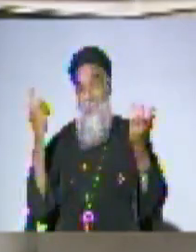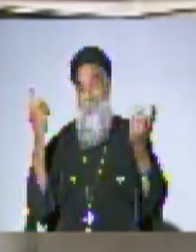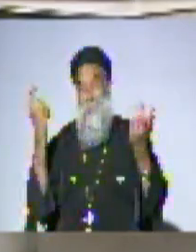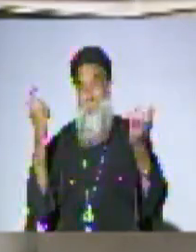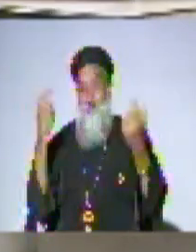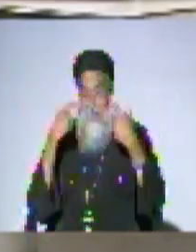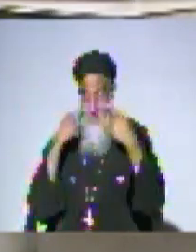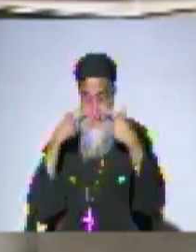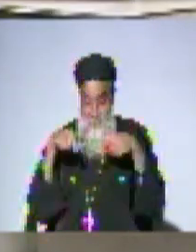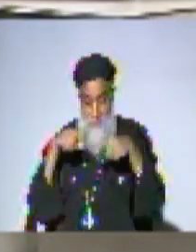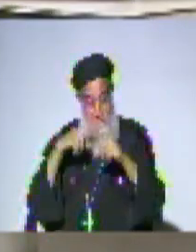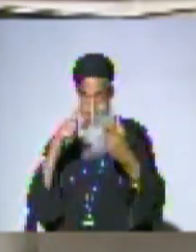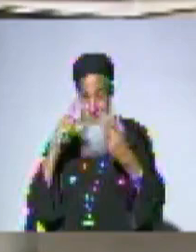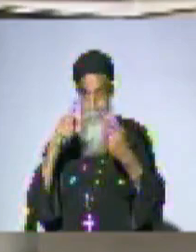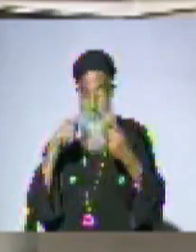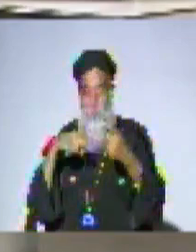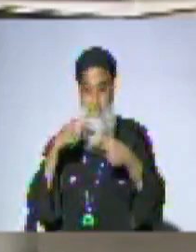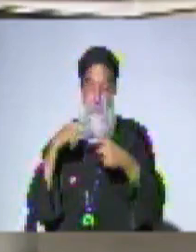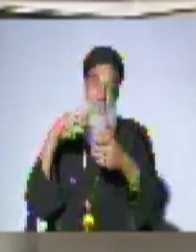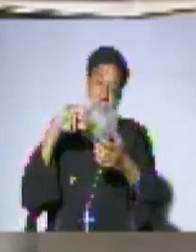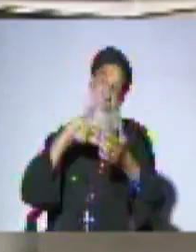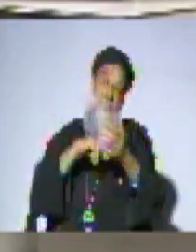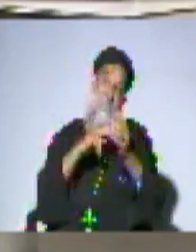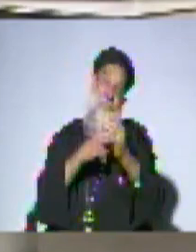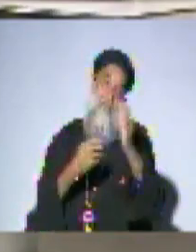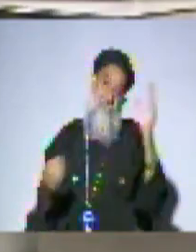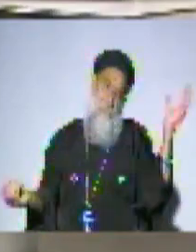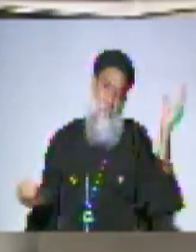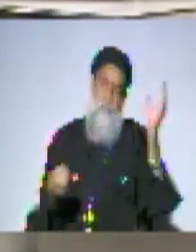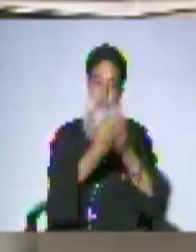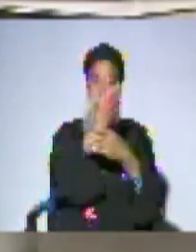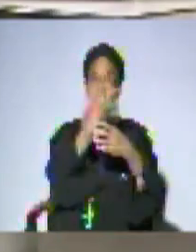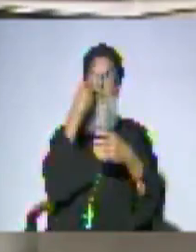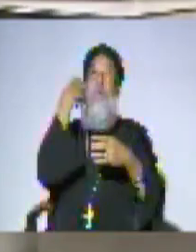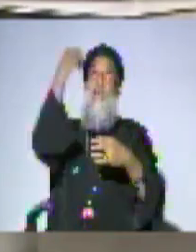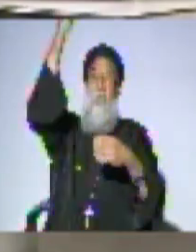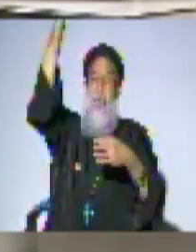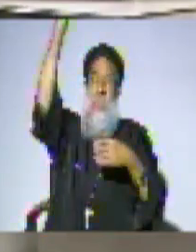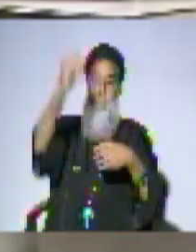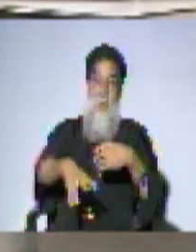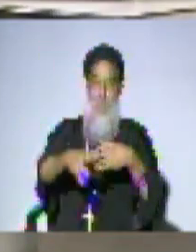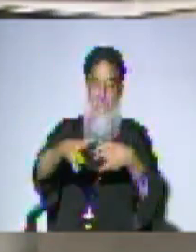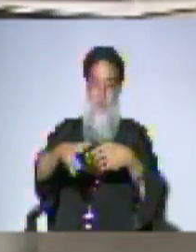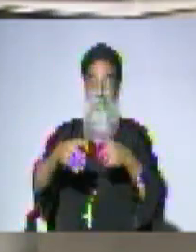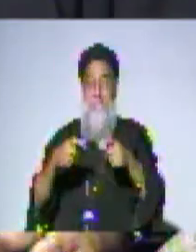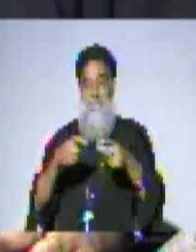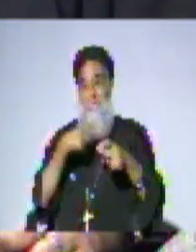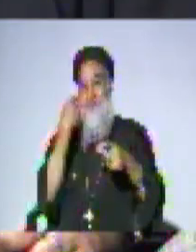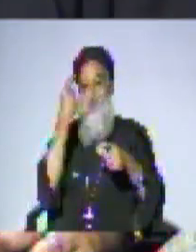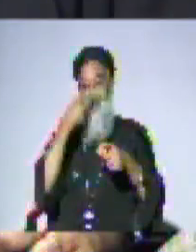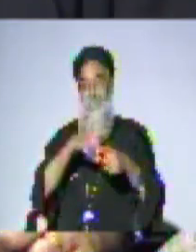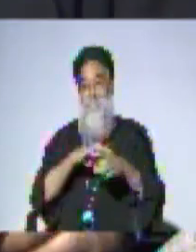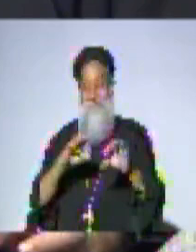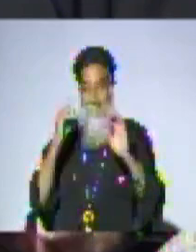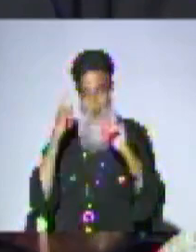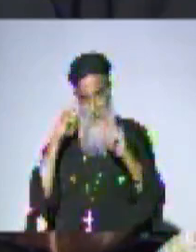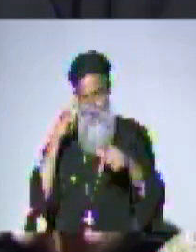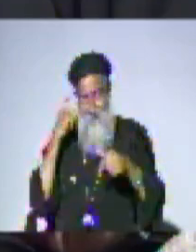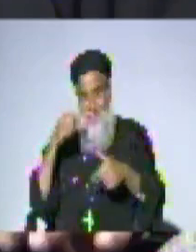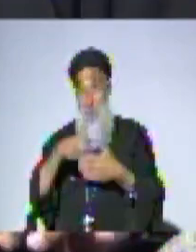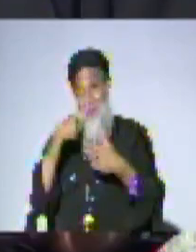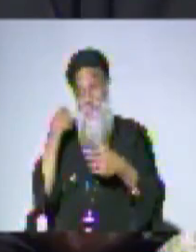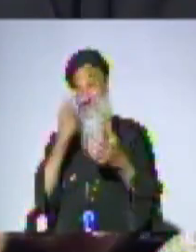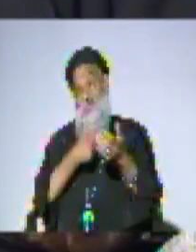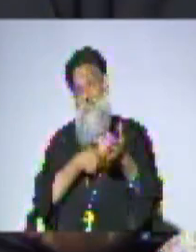فالمرئيات مش هي كل حاجة، ده فيه عمل غير مرئي ربنا بيقوم به. ويعرفه يقول